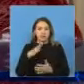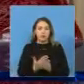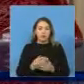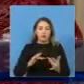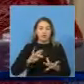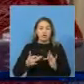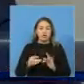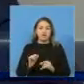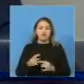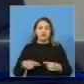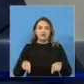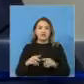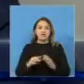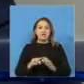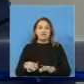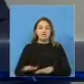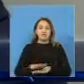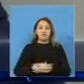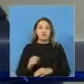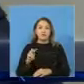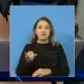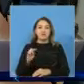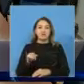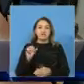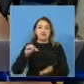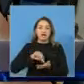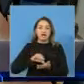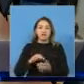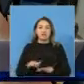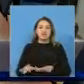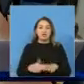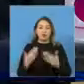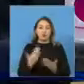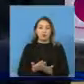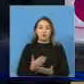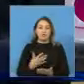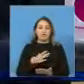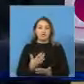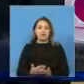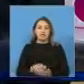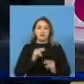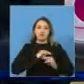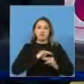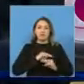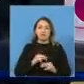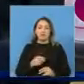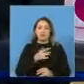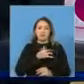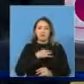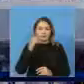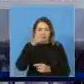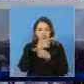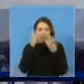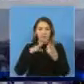Онлайн конференцияға елімізден өзге Ресей профессорлары қатысты. Шара осы салада тынымсыз еңбек еткен білікті кардиолог